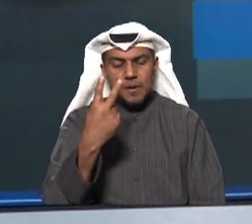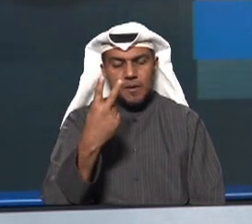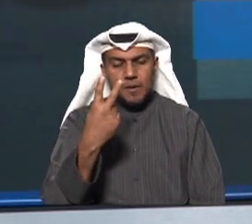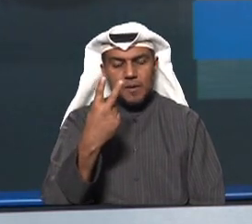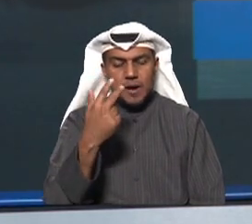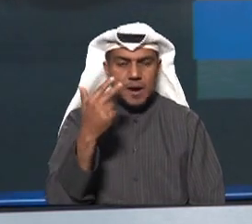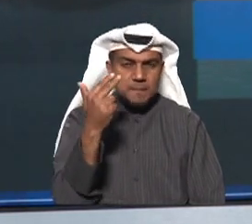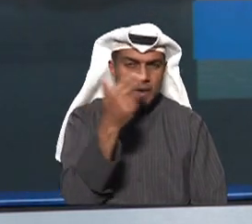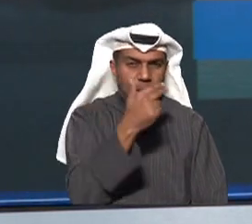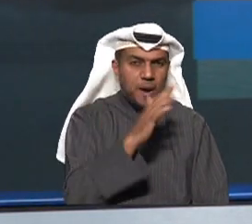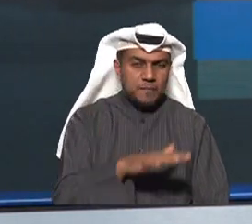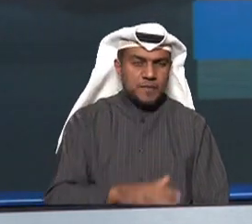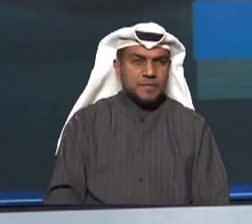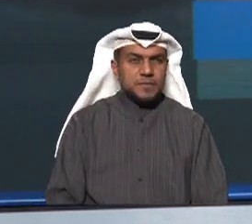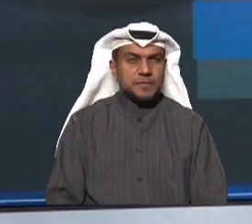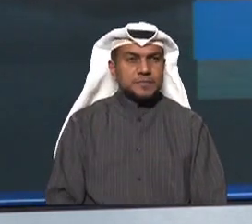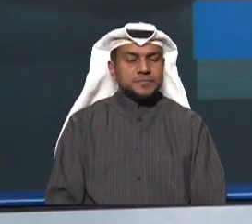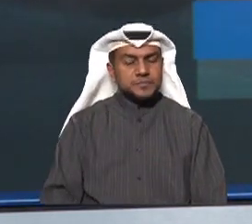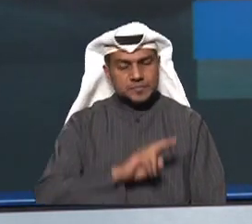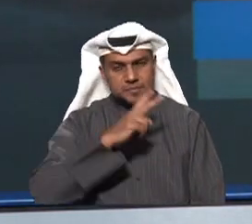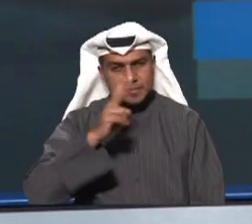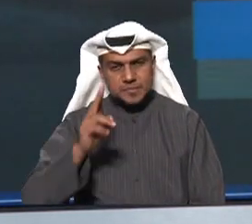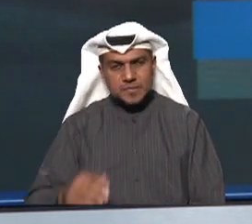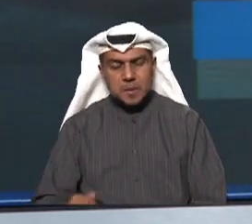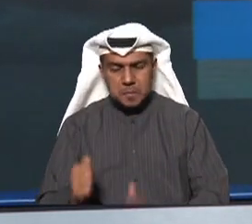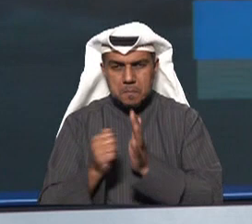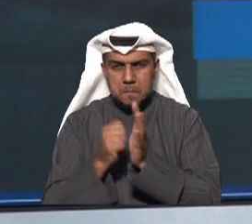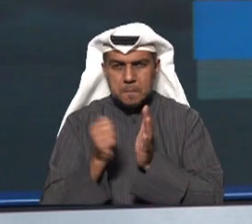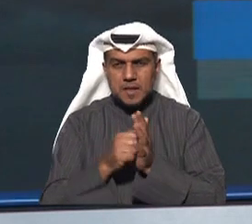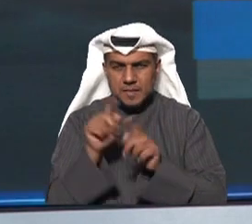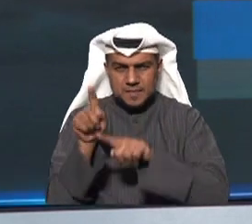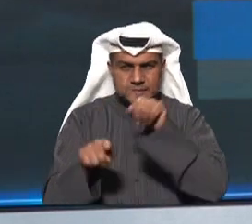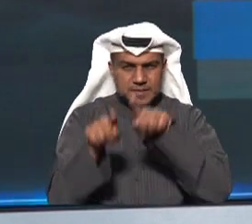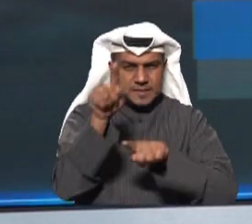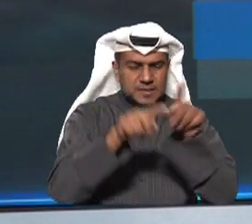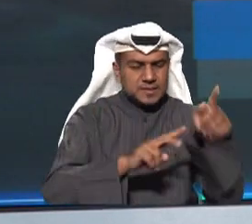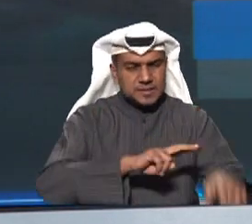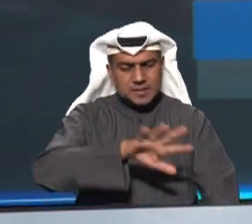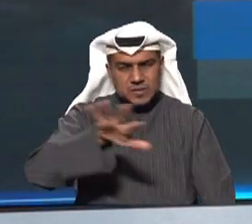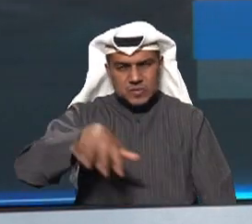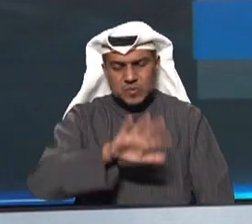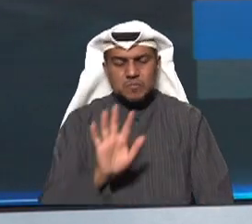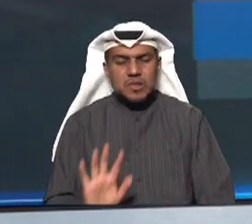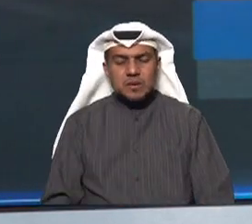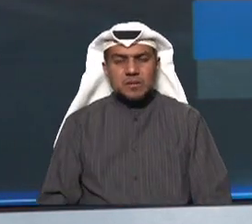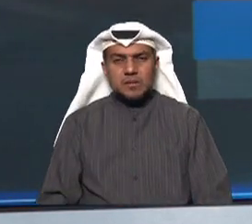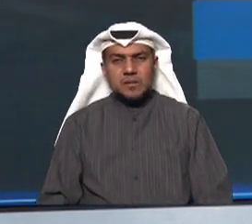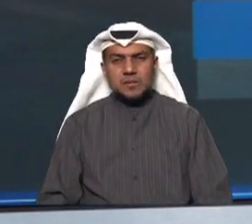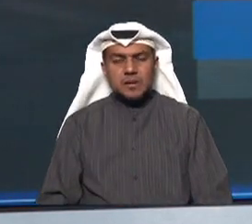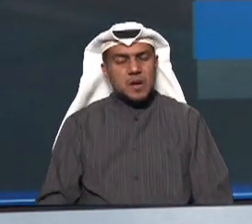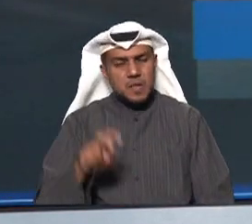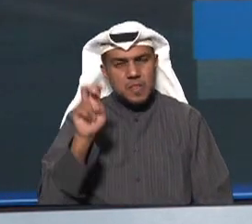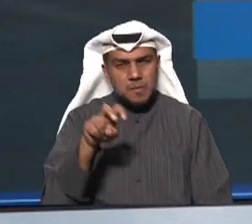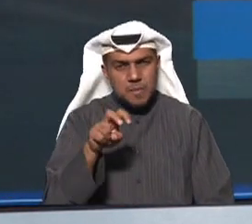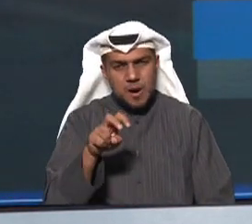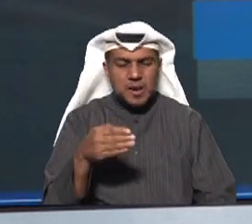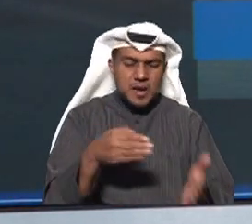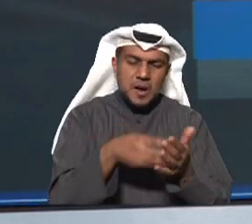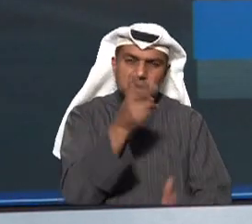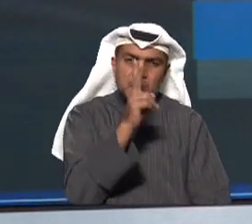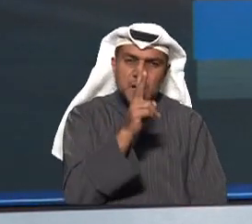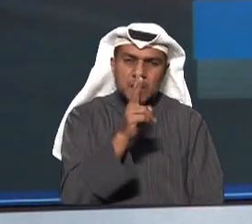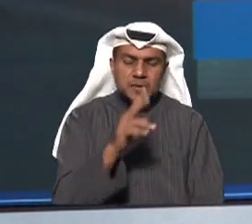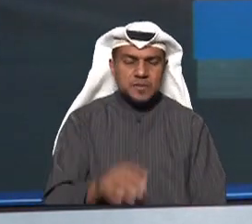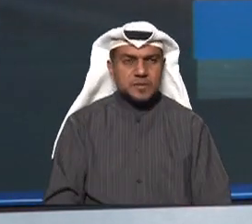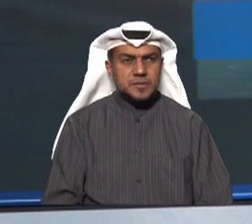الصحراوية، المناطق الساحلية وكذلك بعض المناطق السكنية راح تتفاوت درجات الحرارة ما بين 8 درجات إلى 12 درجة مئوية.